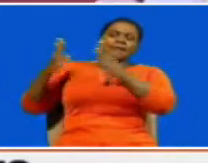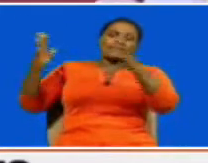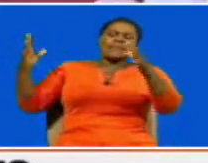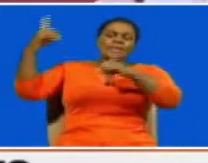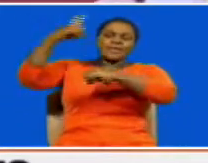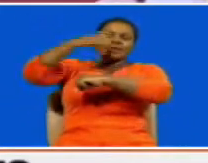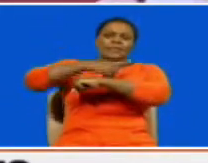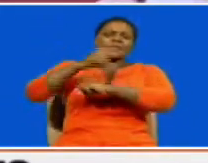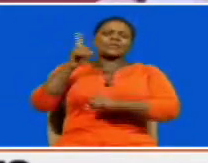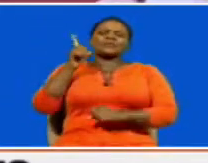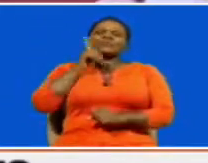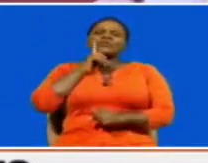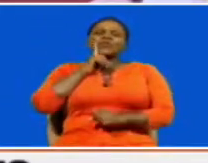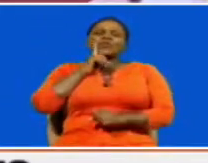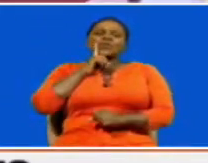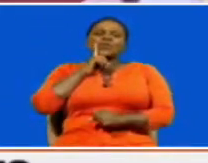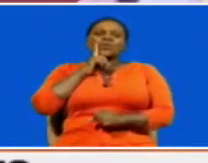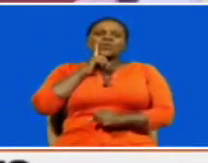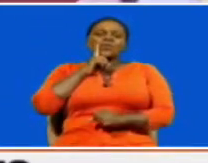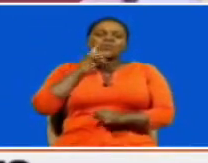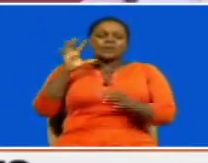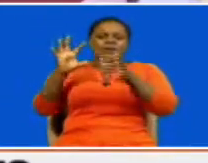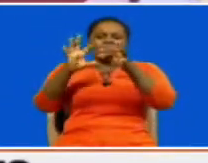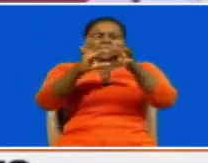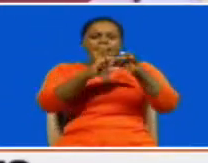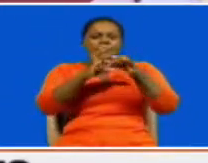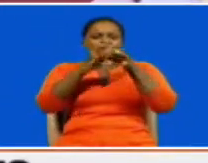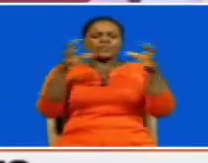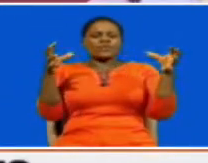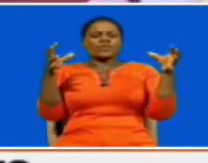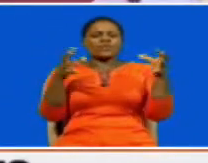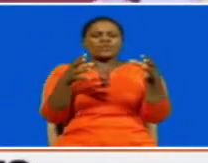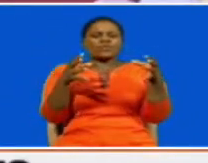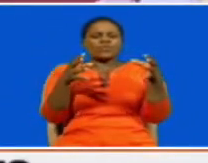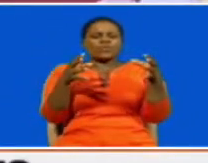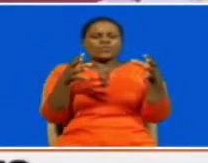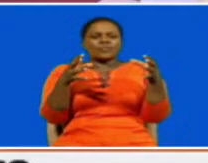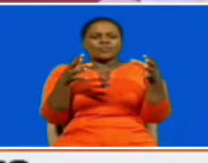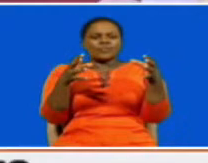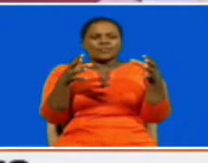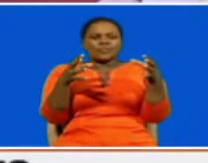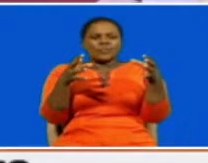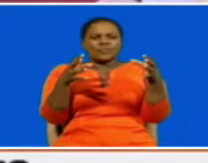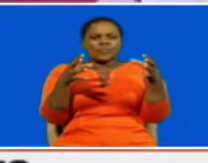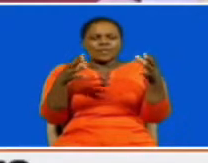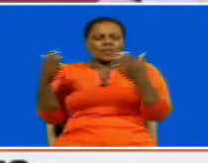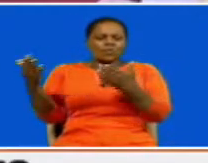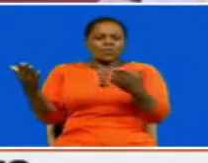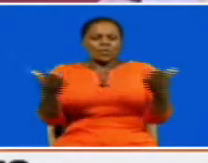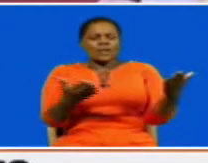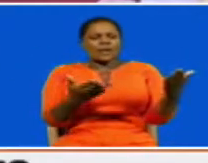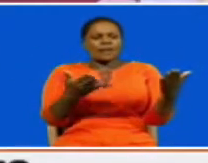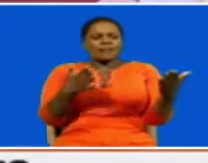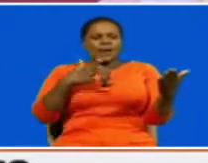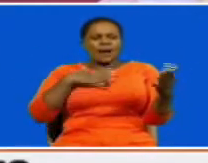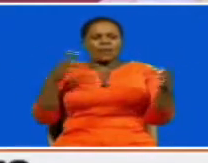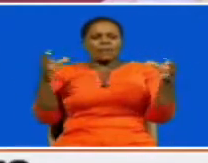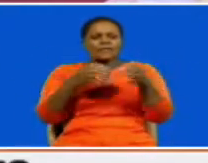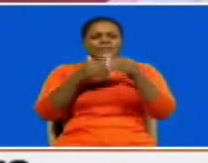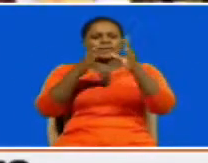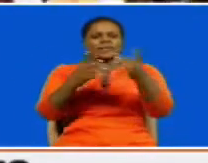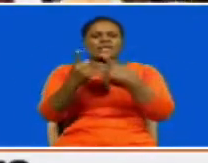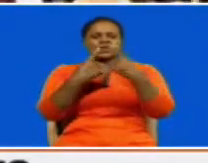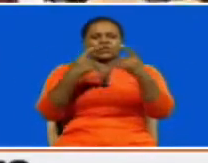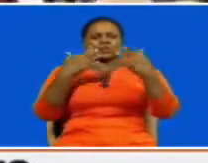day for the Azimio team and fraternity to welcome our party leader to come and talk